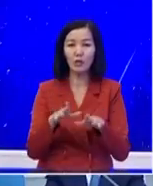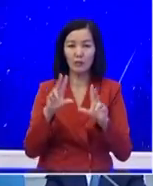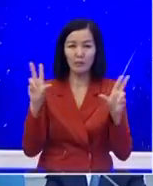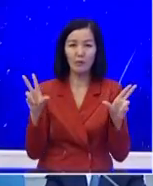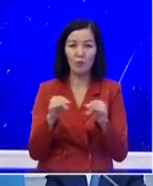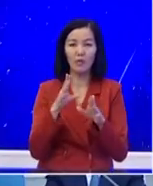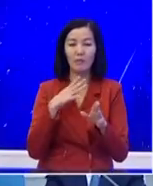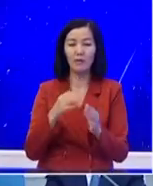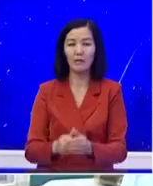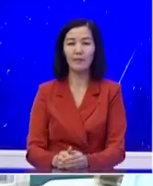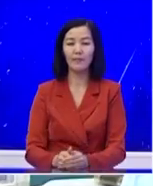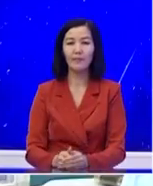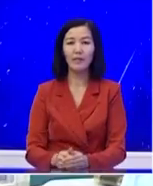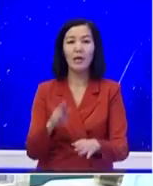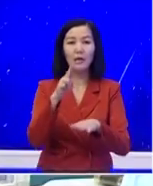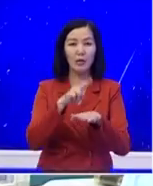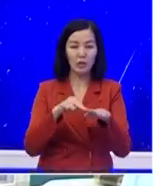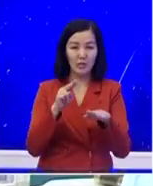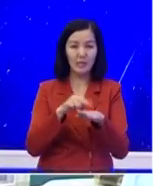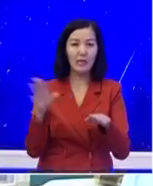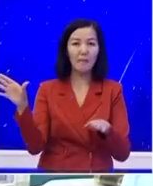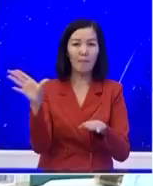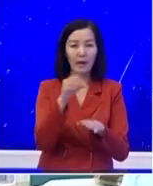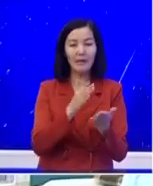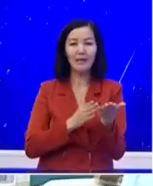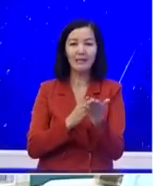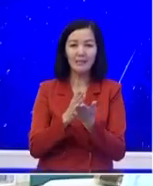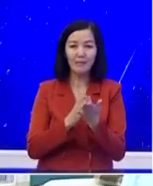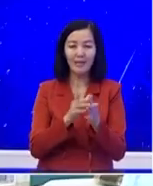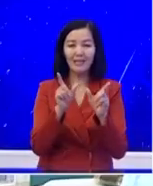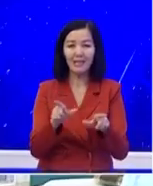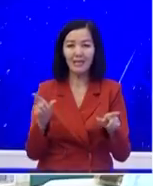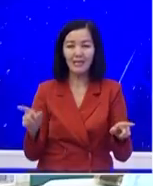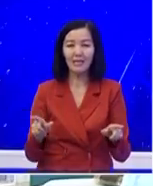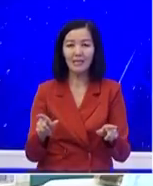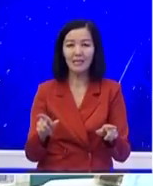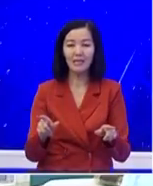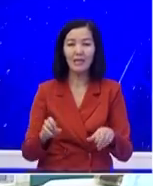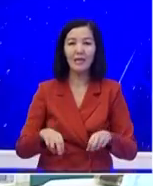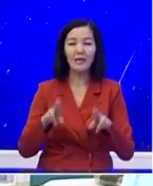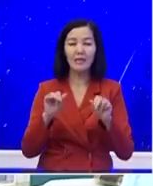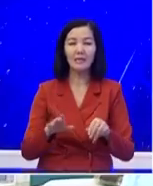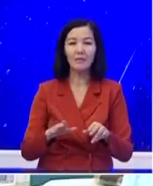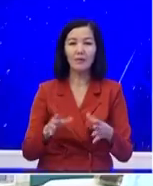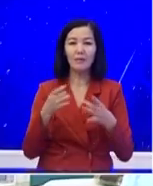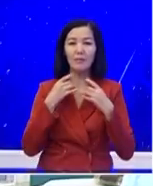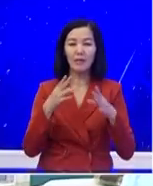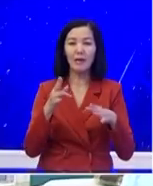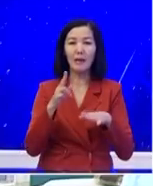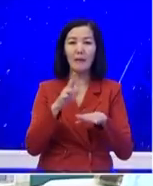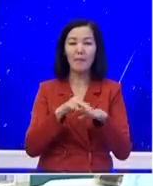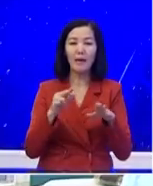берді. Ішкі істер органдарының барлық қызметкерлерінің кәсіби мерекелерімен, полиция